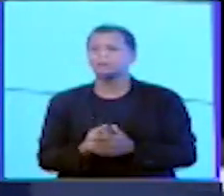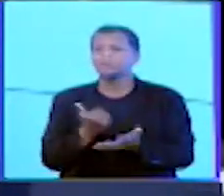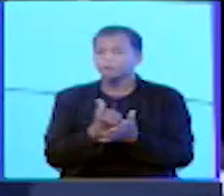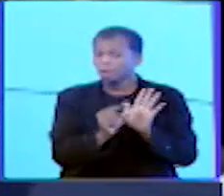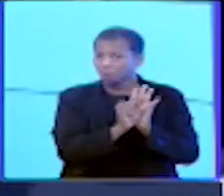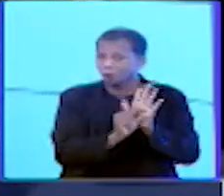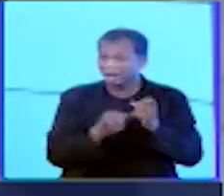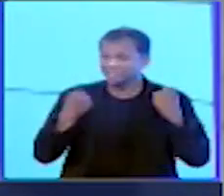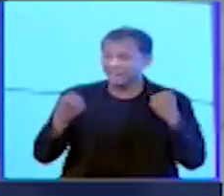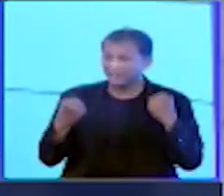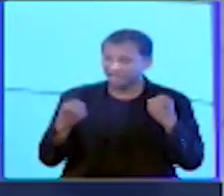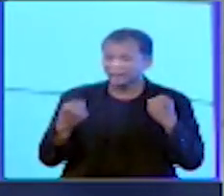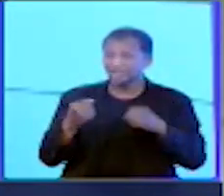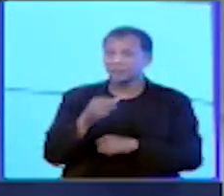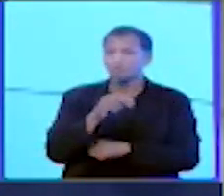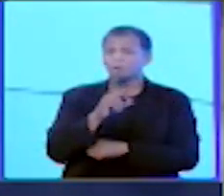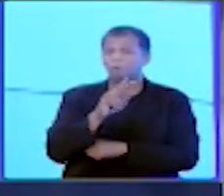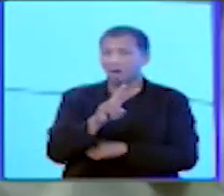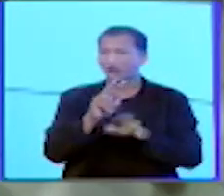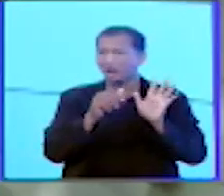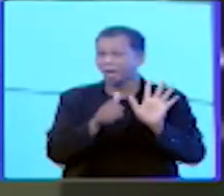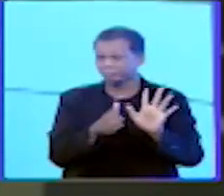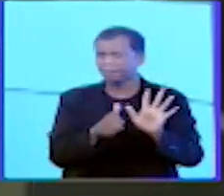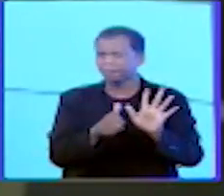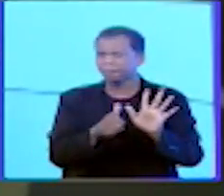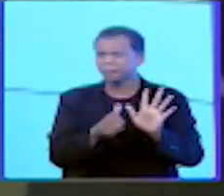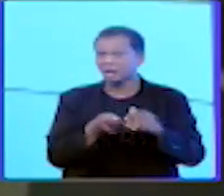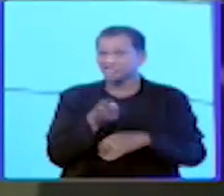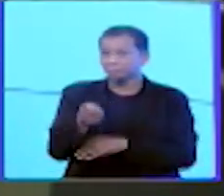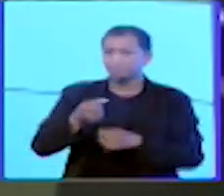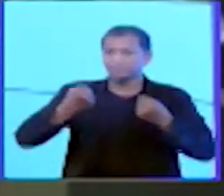Tahun 2009 dengan pidana maksimal 10 tahun penjara dan denda